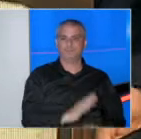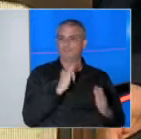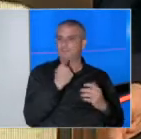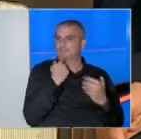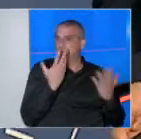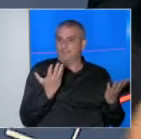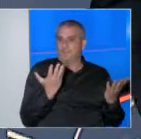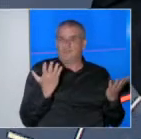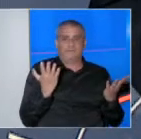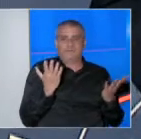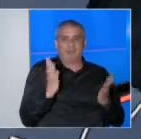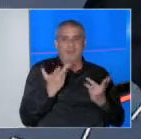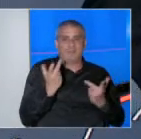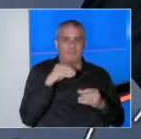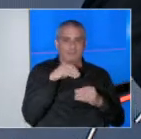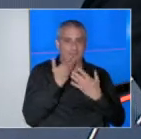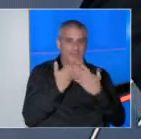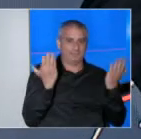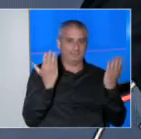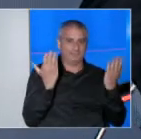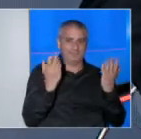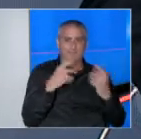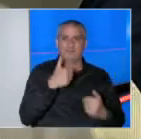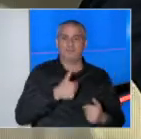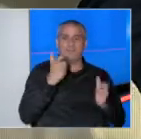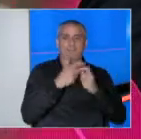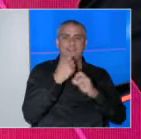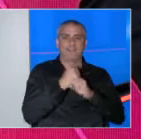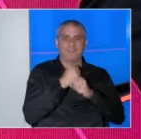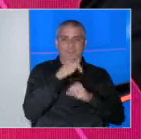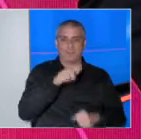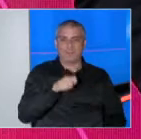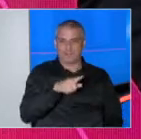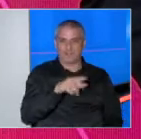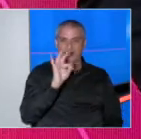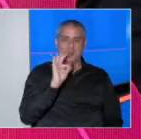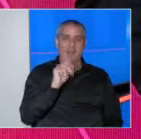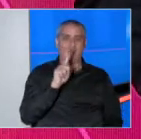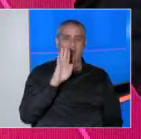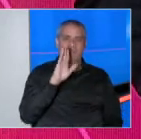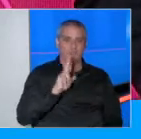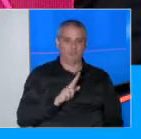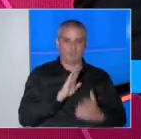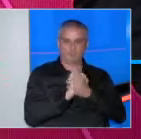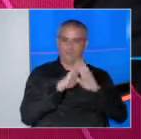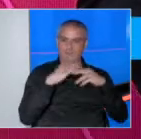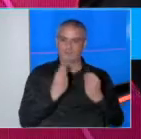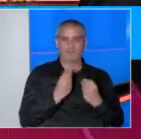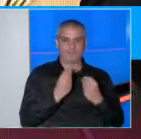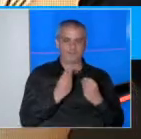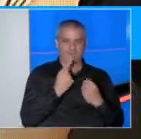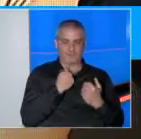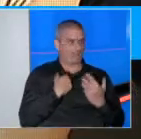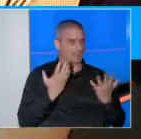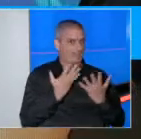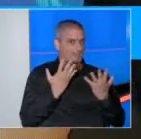זה אומר ולמה אני חשף? מנהל סיעת העבודה כאן בכנסת, טל אלוביץ', שלום. אהלן, ערב טוב. תגיד